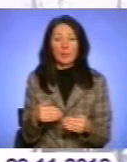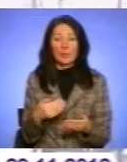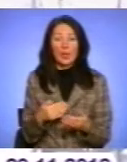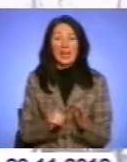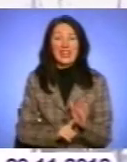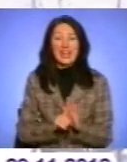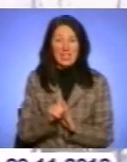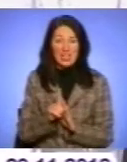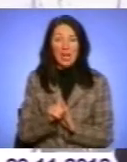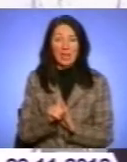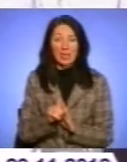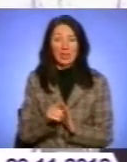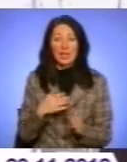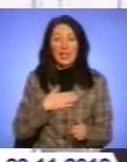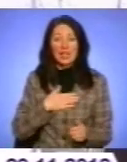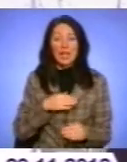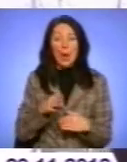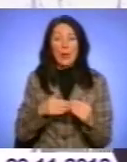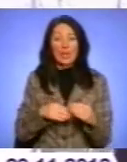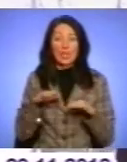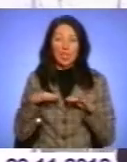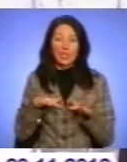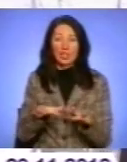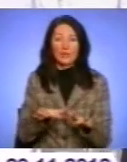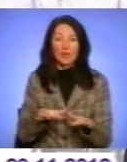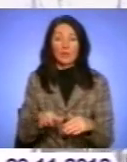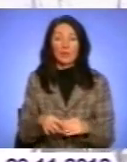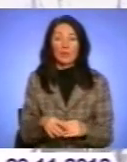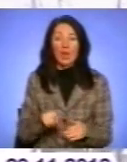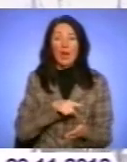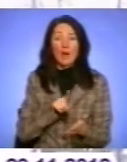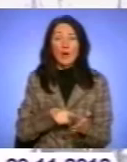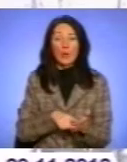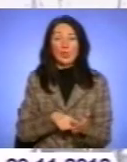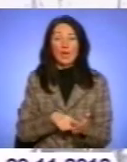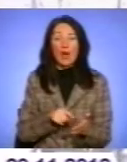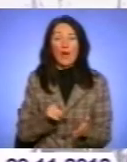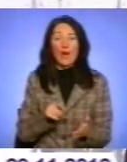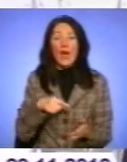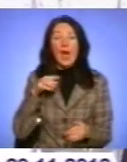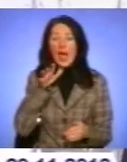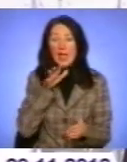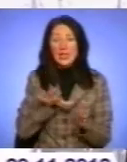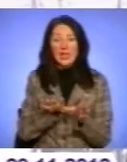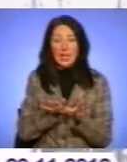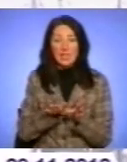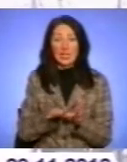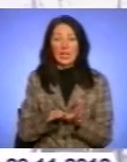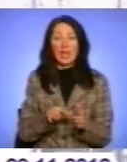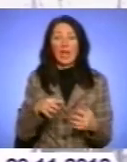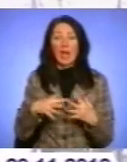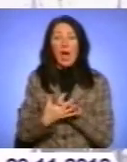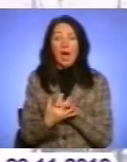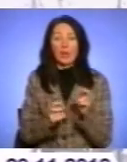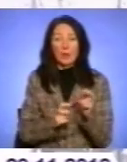начало наших практических действий в вопросах энергетики, в вопросах агропромышленного